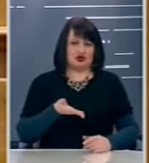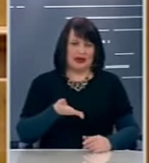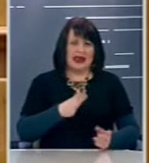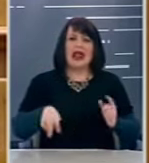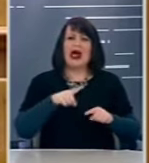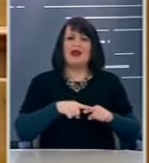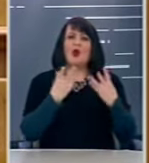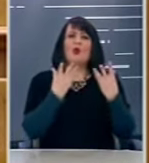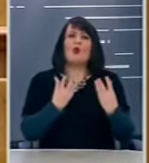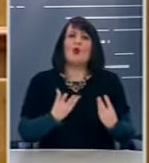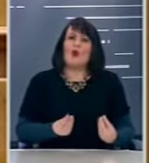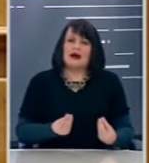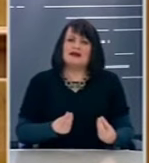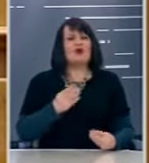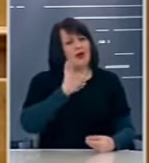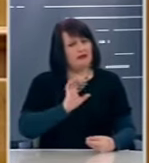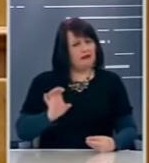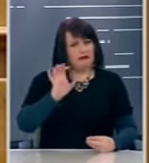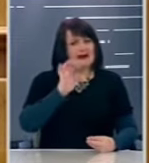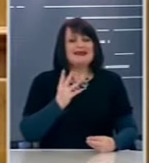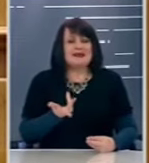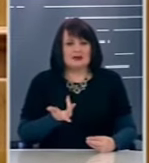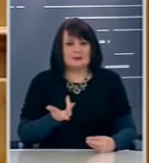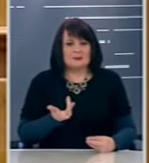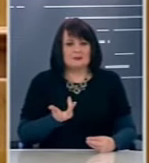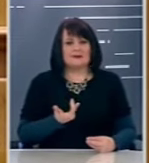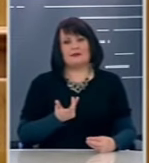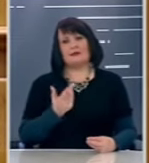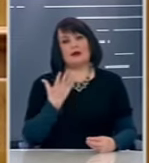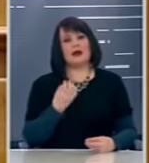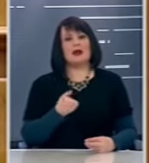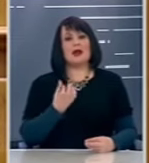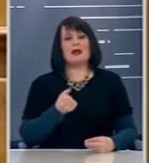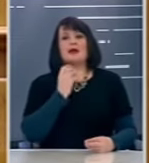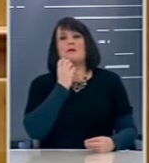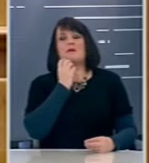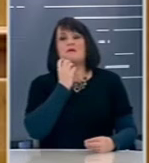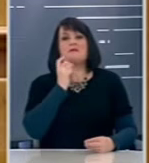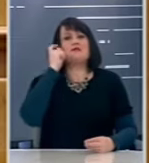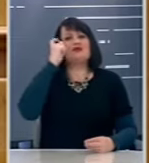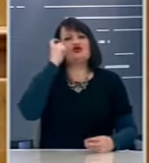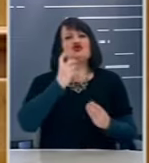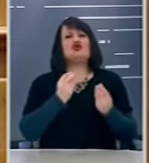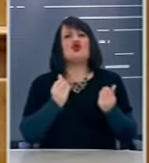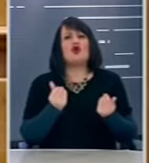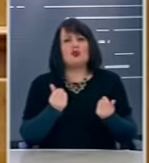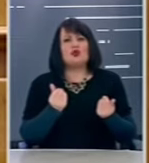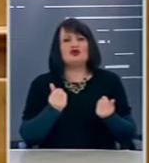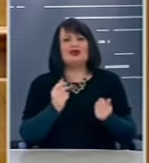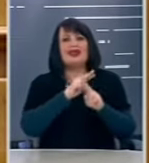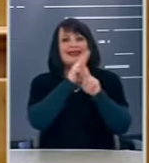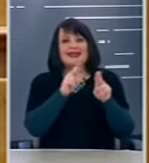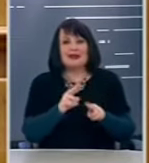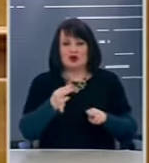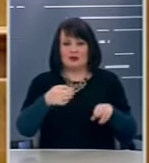Ελλάδα, αλλά και αλλού, όπου υπάρχουν οι λογικές του Ταμείου, του